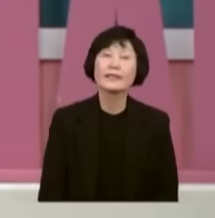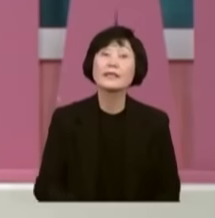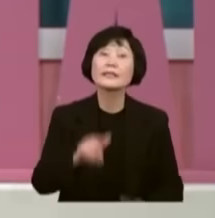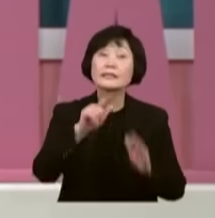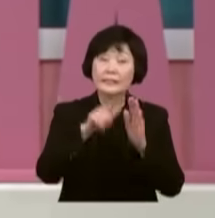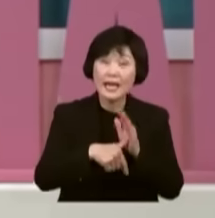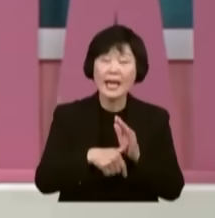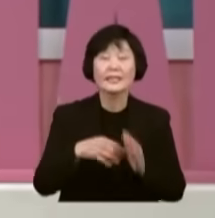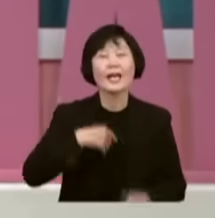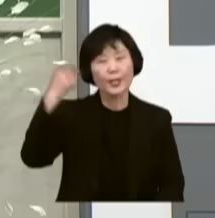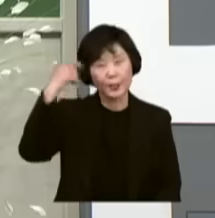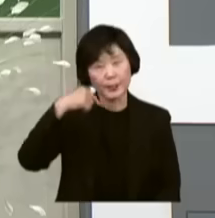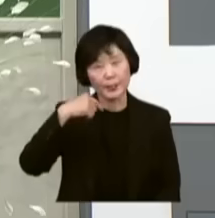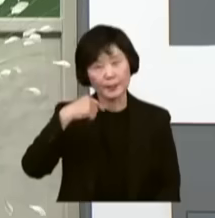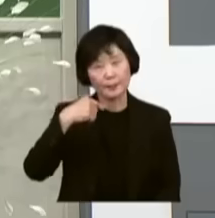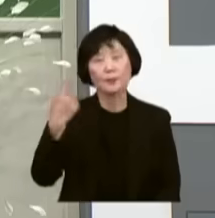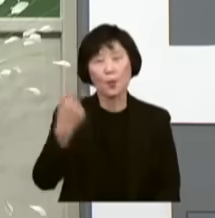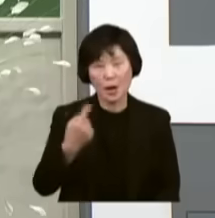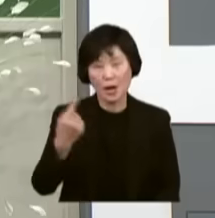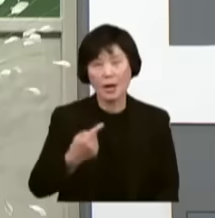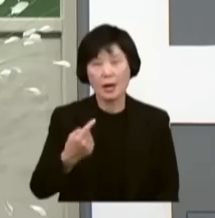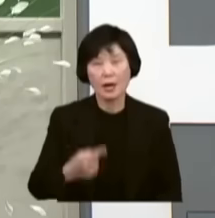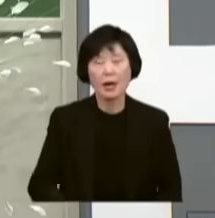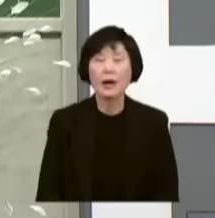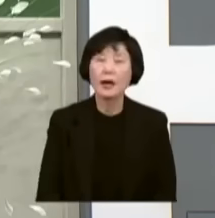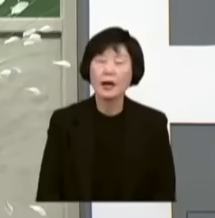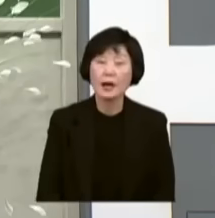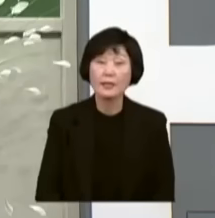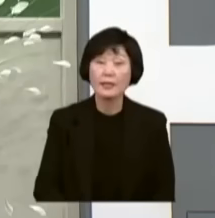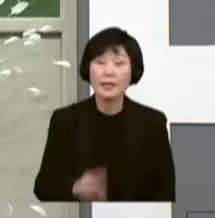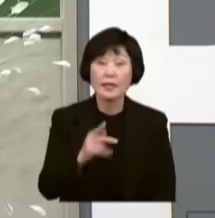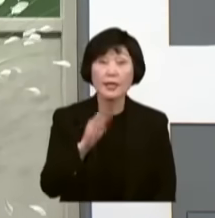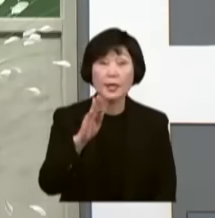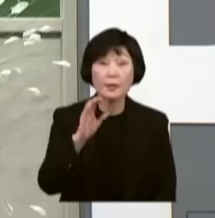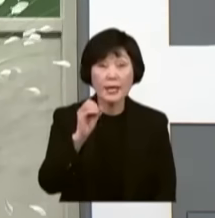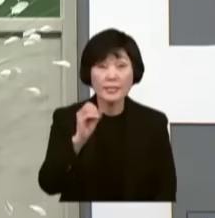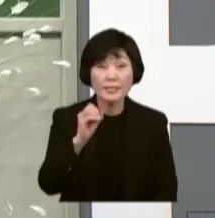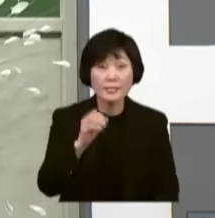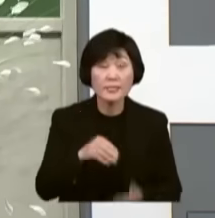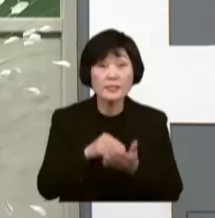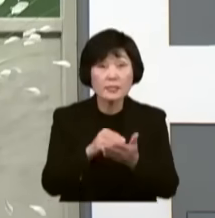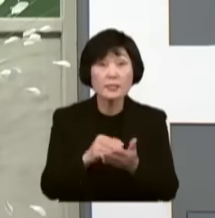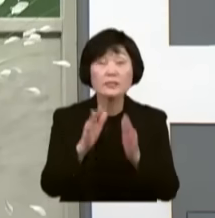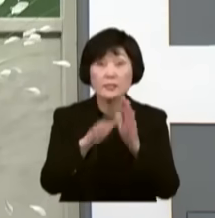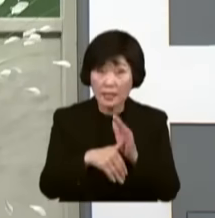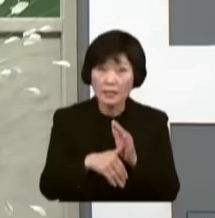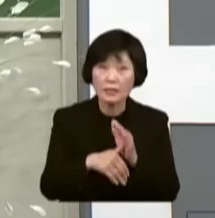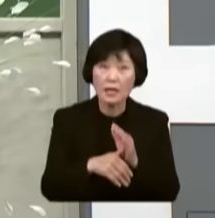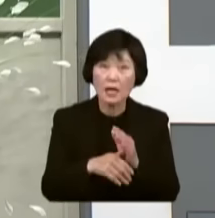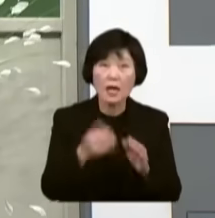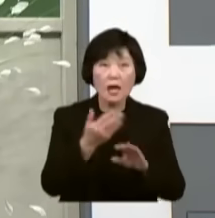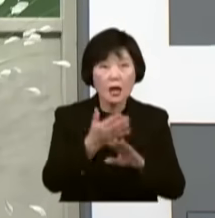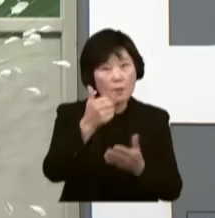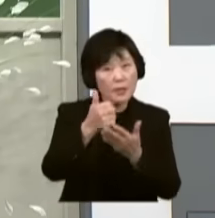그때 느낌이 왔어. 네. 그때 저희도 이제 그 KBS에 입사를 했었을 때 선배님 갑자기 막